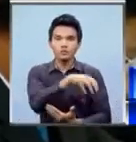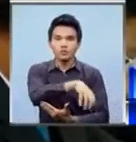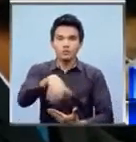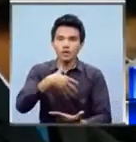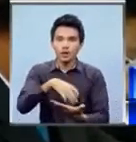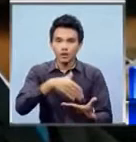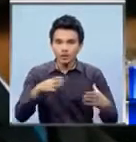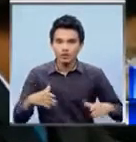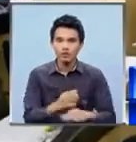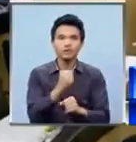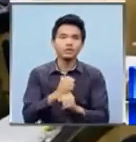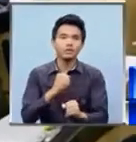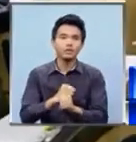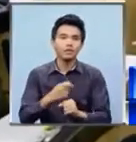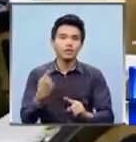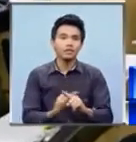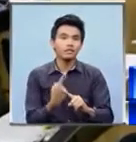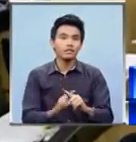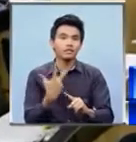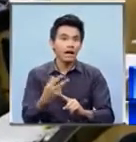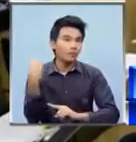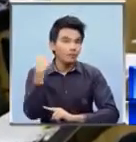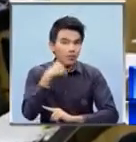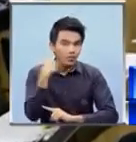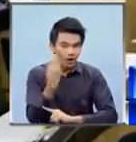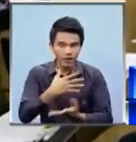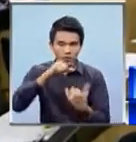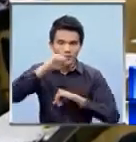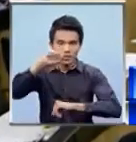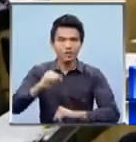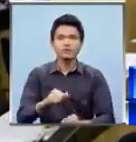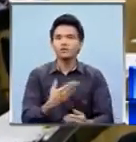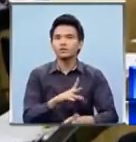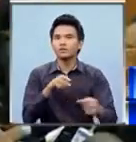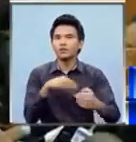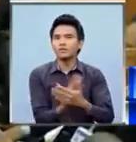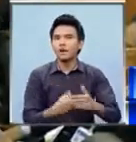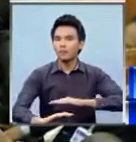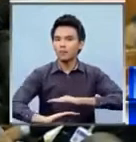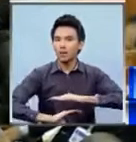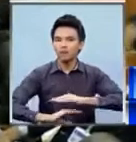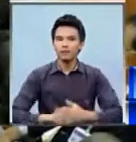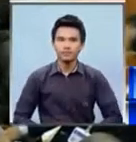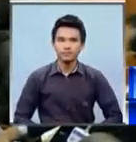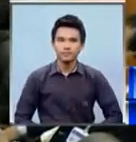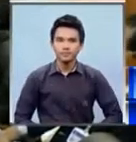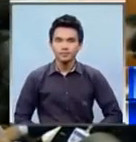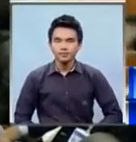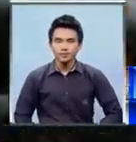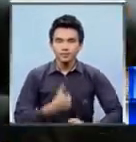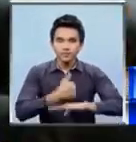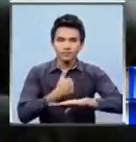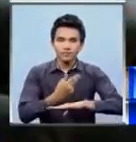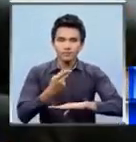การดำเนินงานทุก3เดือนรวมถึงประกาศดำเนินการเด็ดขาดกับการเรียกรับผลประโยชน์ต่างๆด้วยขณะที่สมาชิกสนช.ส่วนใหญ่แนะน